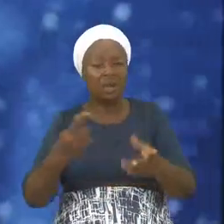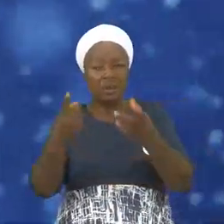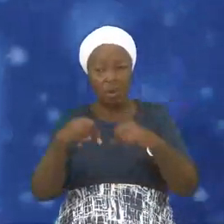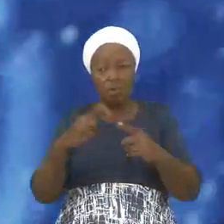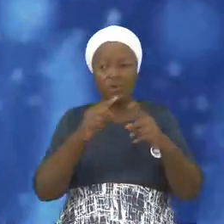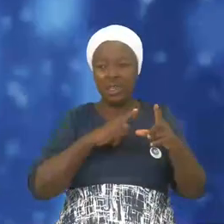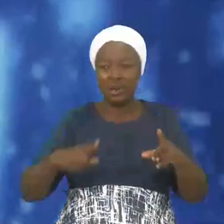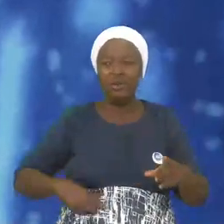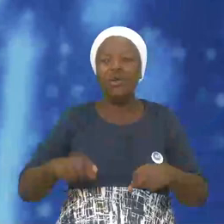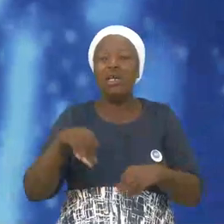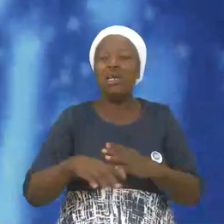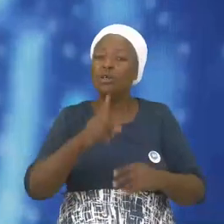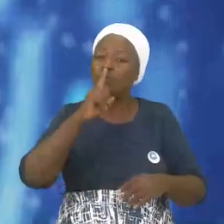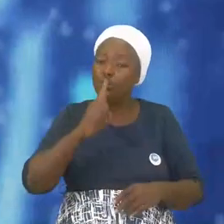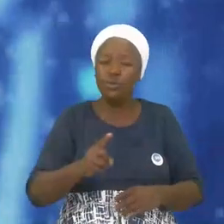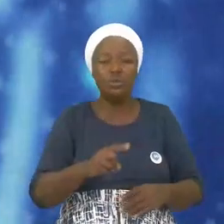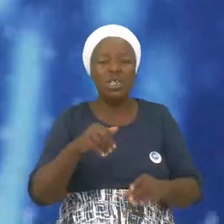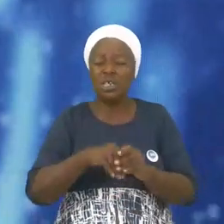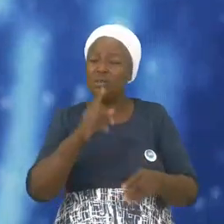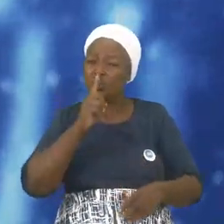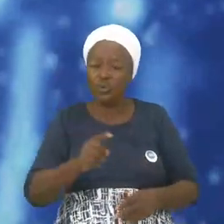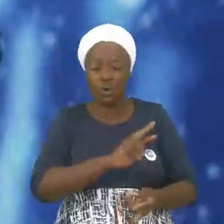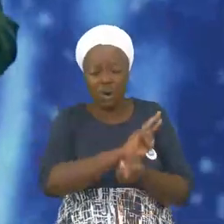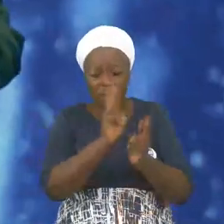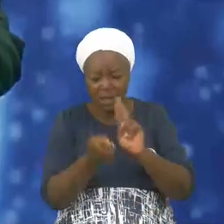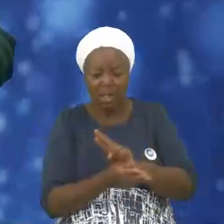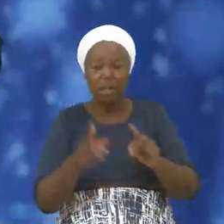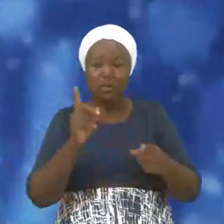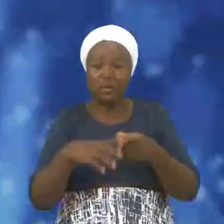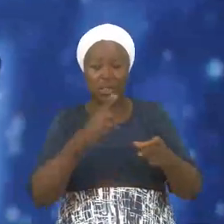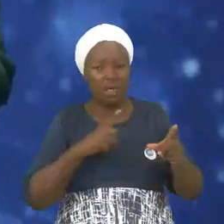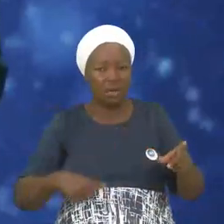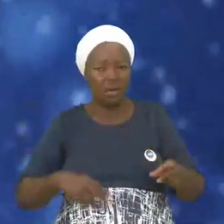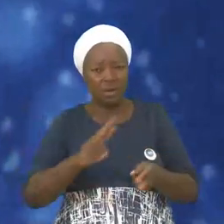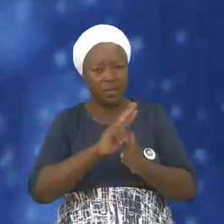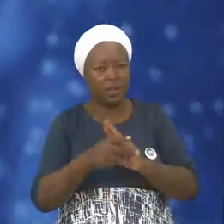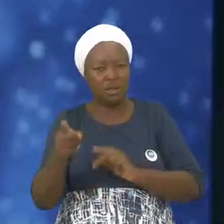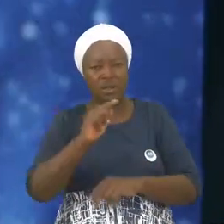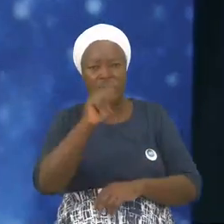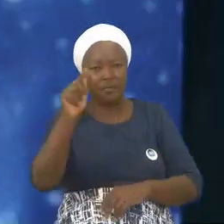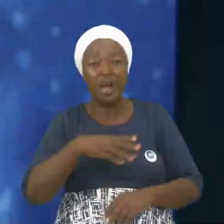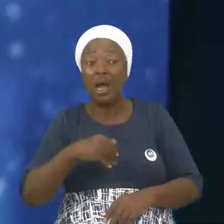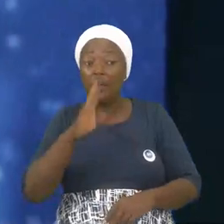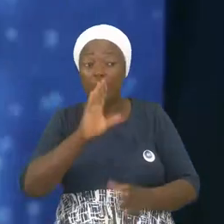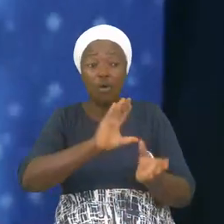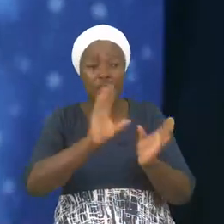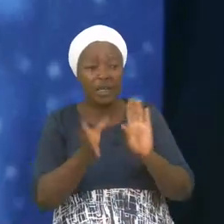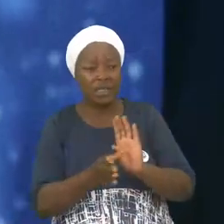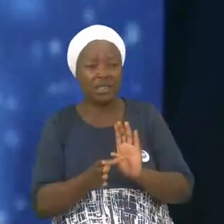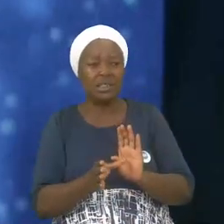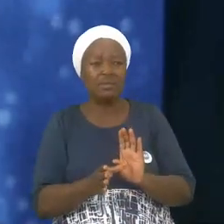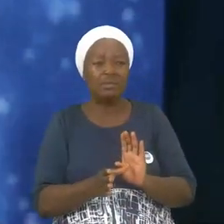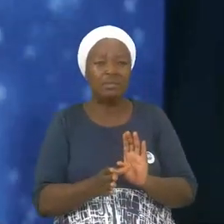mauvaises voies, détournez-vous de vos péchés et venez au Seigneur dans la repentance authentique, Ô